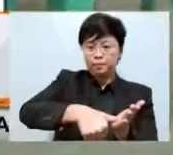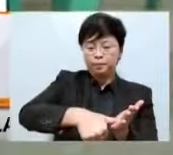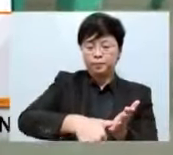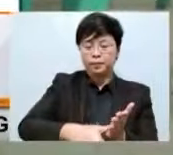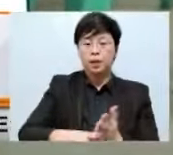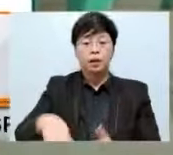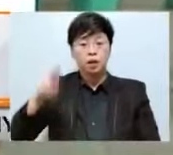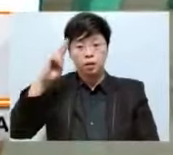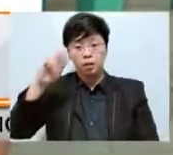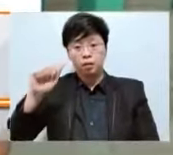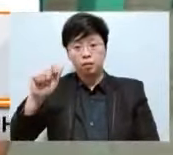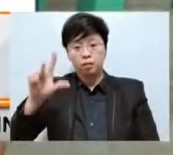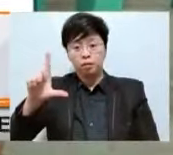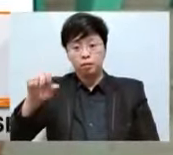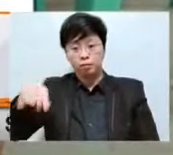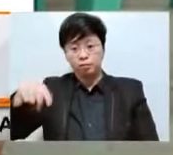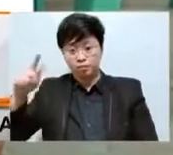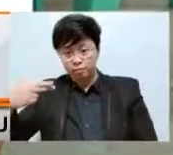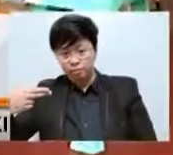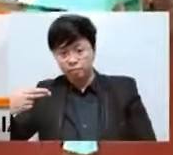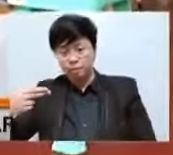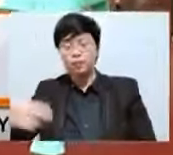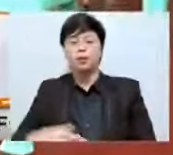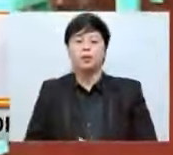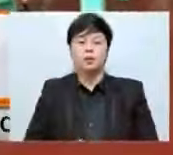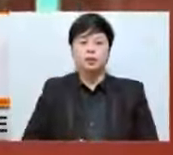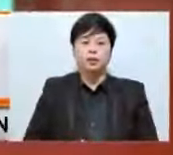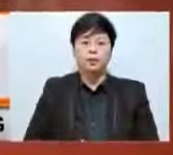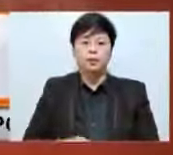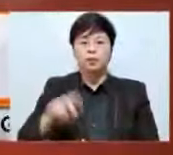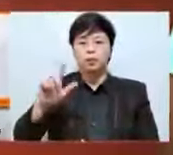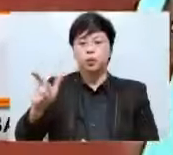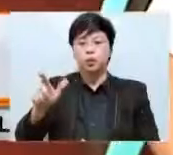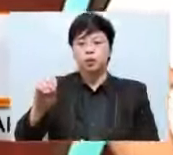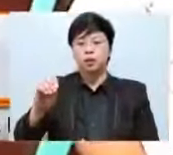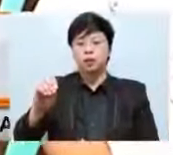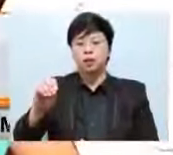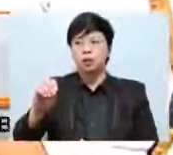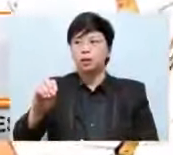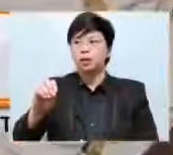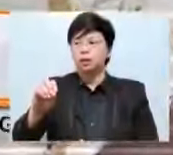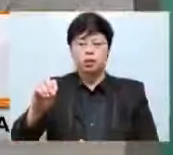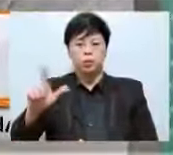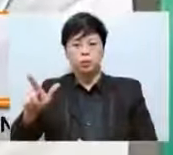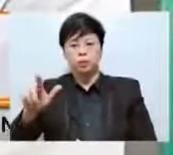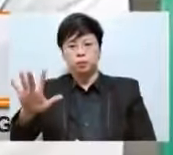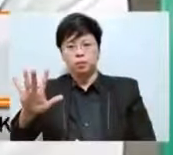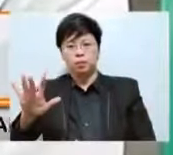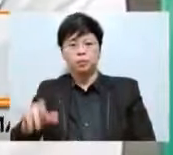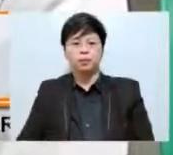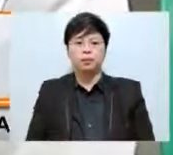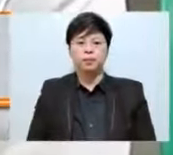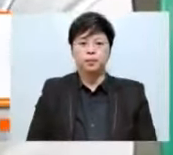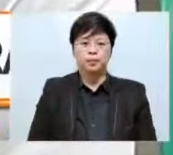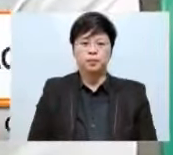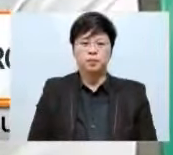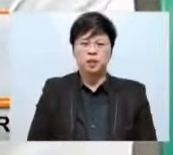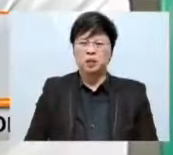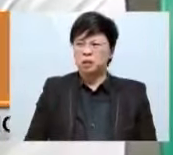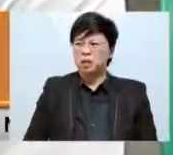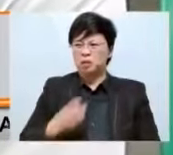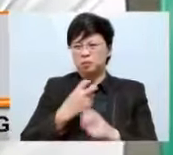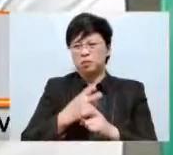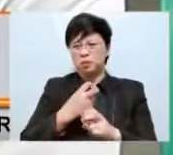na first-time voters sa 2025. Pabor daw sa kanila ang satellite registration. Nakaka-hassle rin po yung sa transportation,